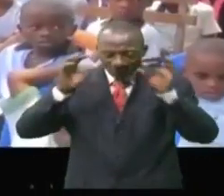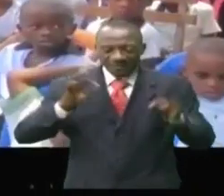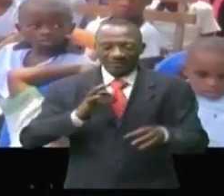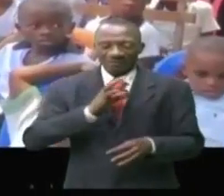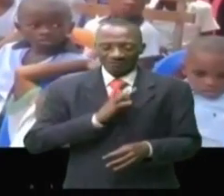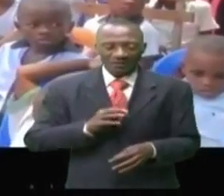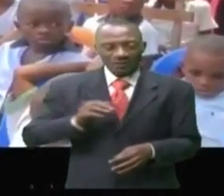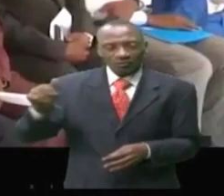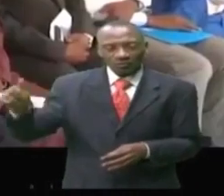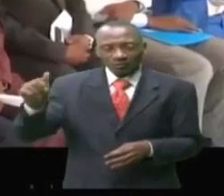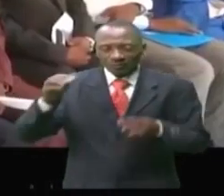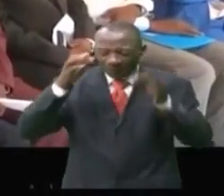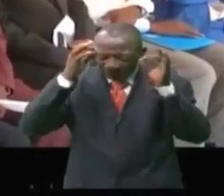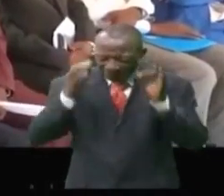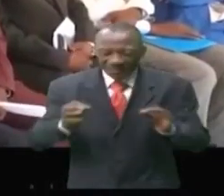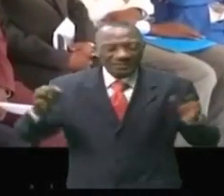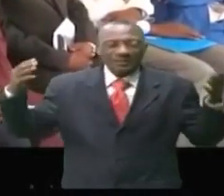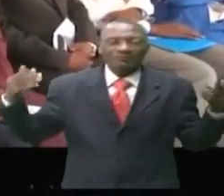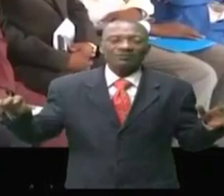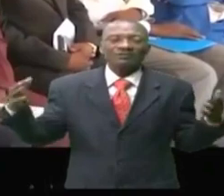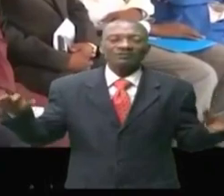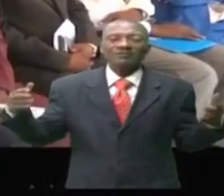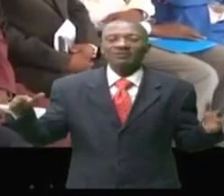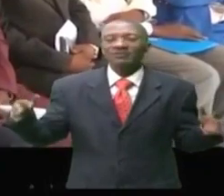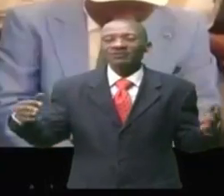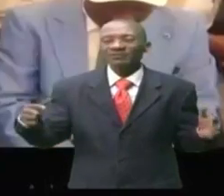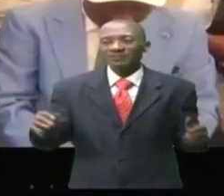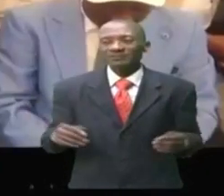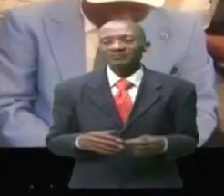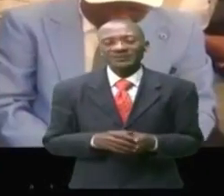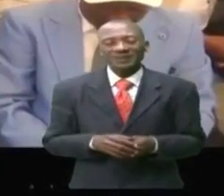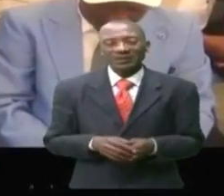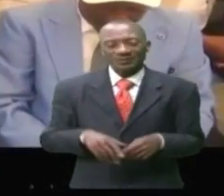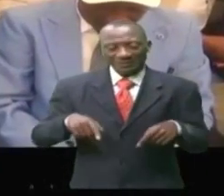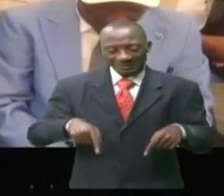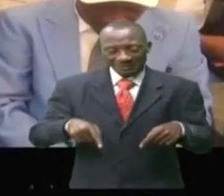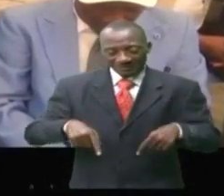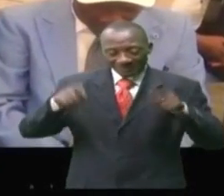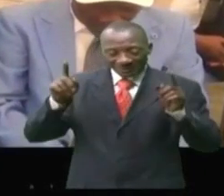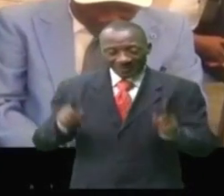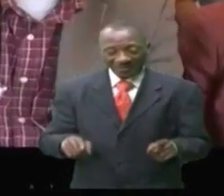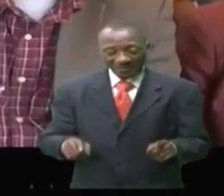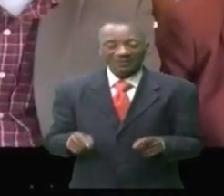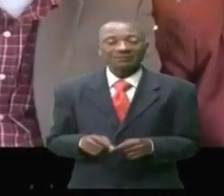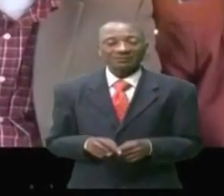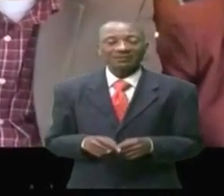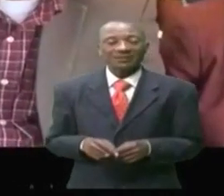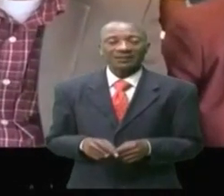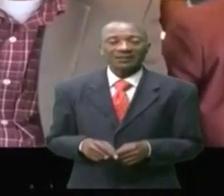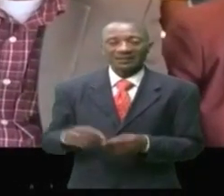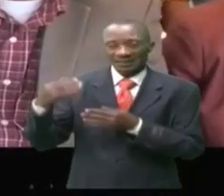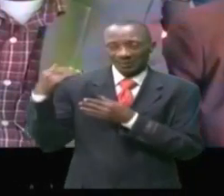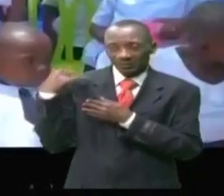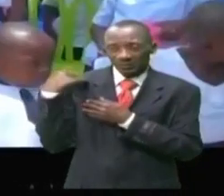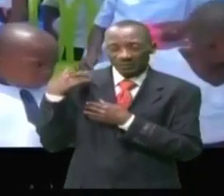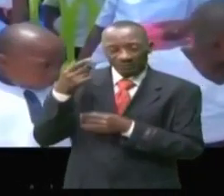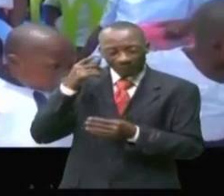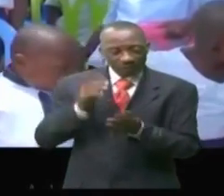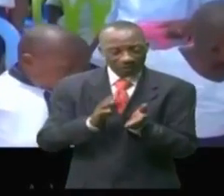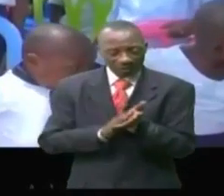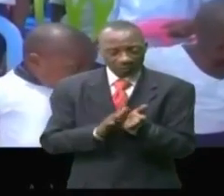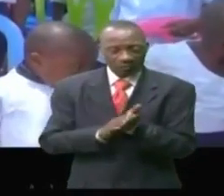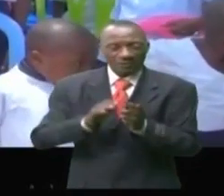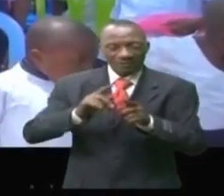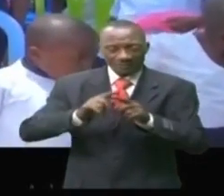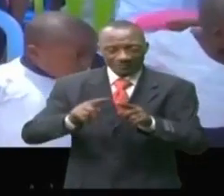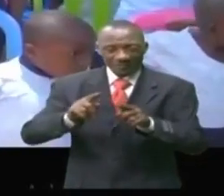Cette campagne d'appui à la rentrée scolaire 2023-2024, occasion pour le chef de bureau de l'UNICEF Kisangani, agissant au